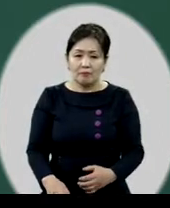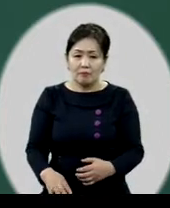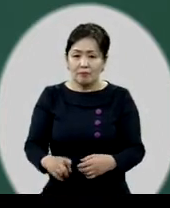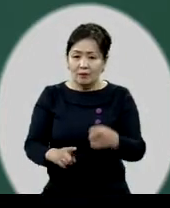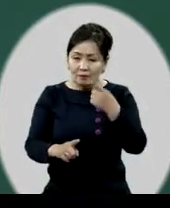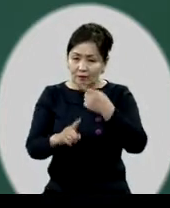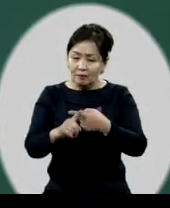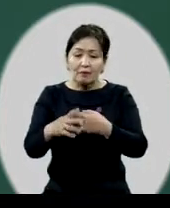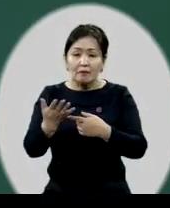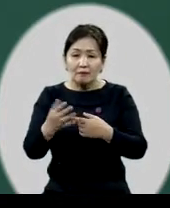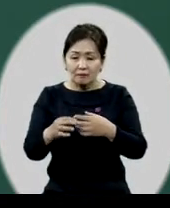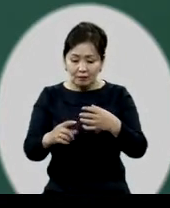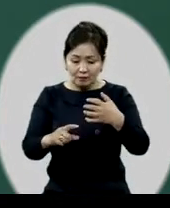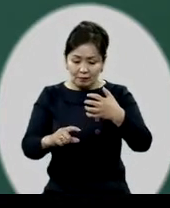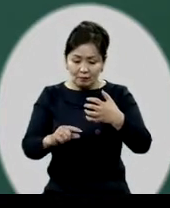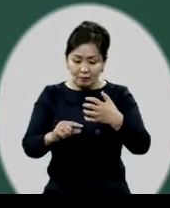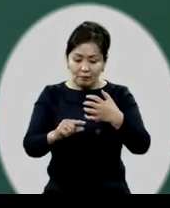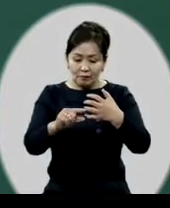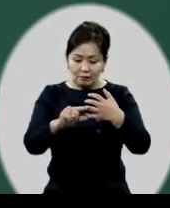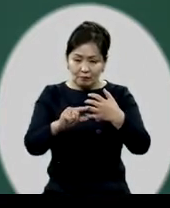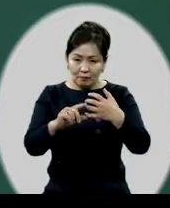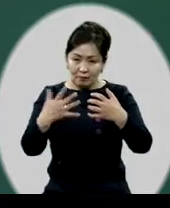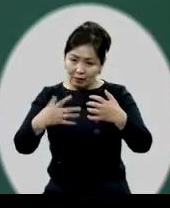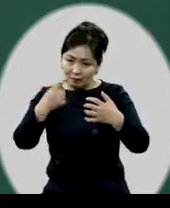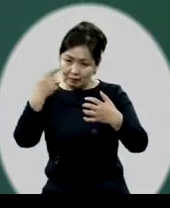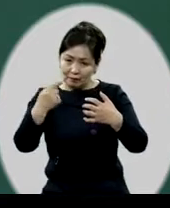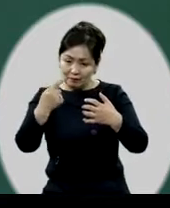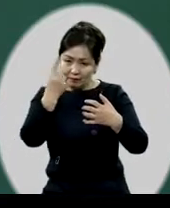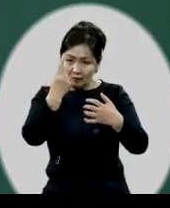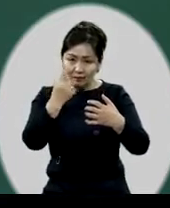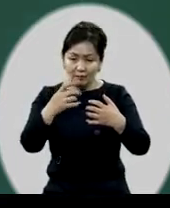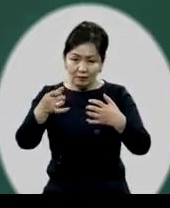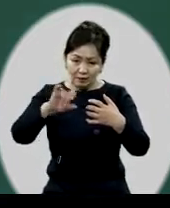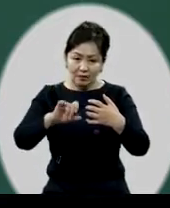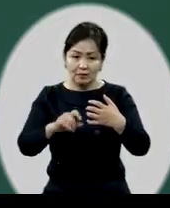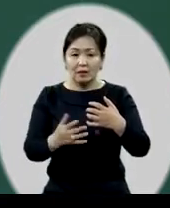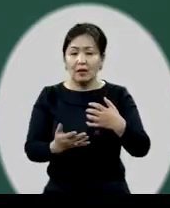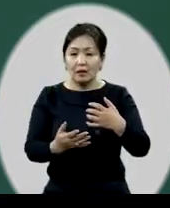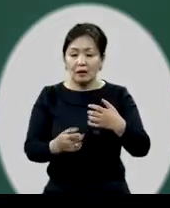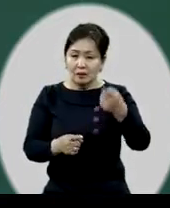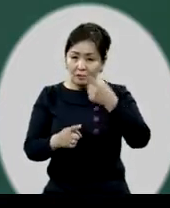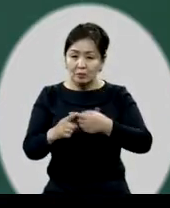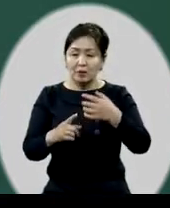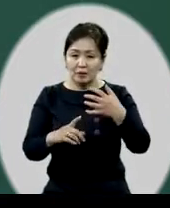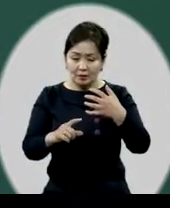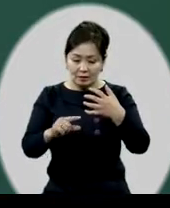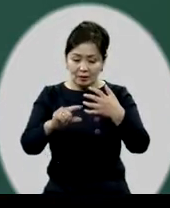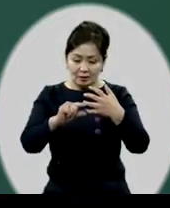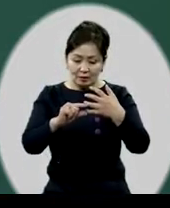хийлээ? 5.1 хэмжээтэй ус хийсэн. Түүний дараагаар багш нь яалаа? Оо,